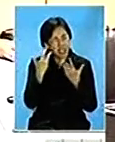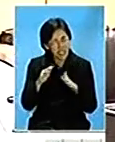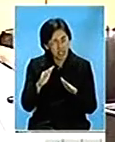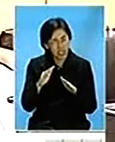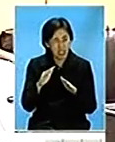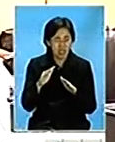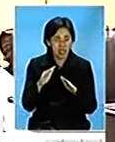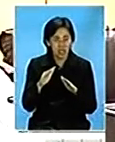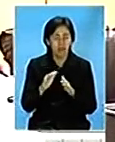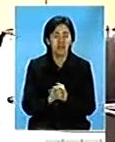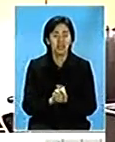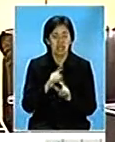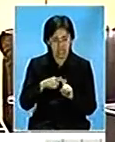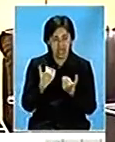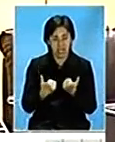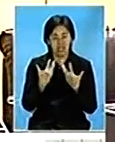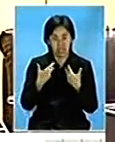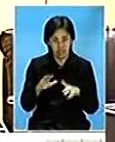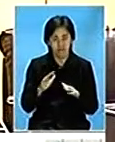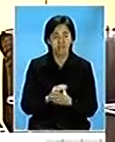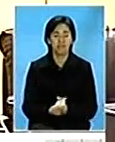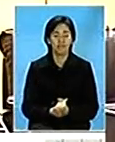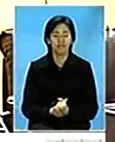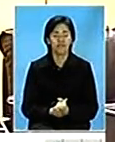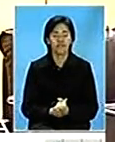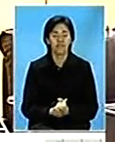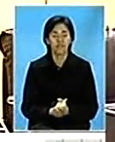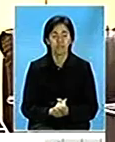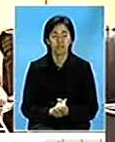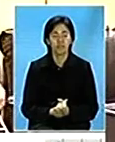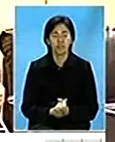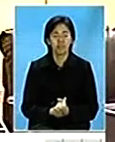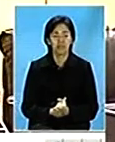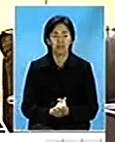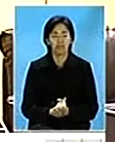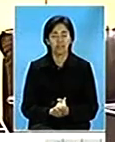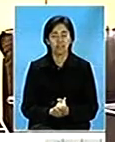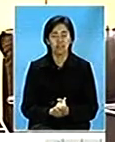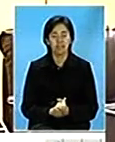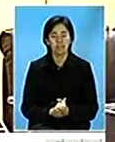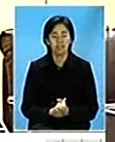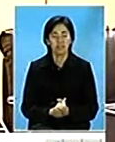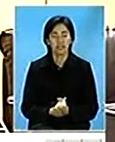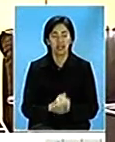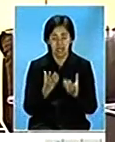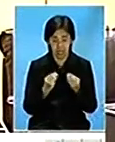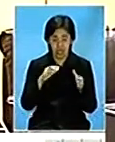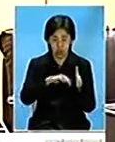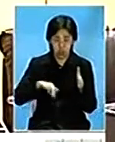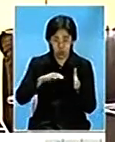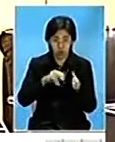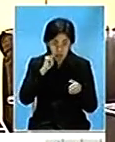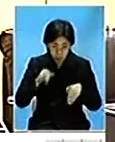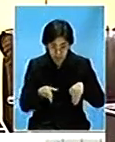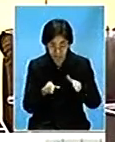ในเดือนนี้เช่นเดียวกันทั้งนี้ทั้งนั้นที่จะขุดลอกที่ในแม่น้ำป่าสัก